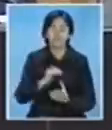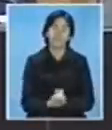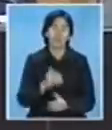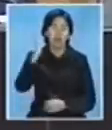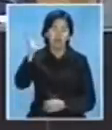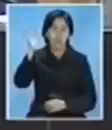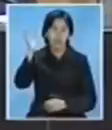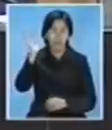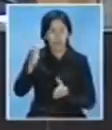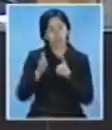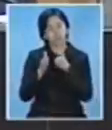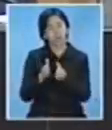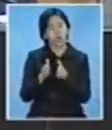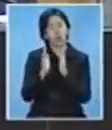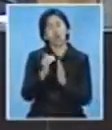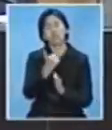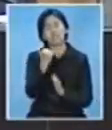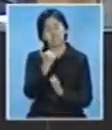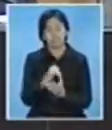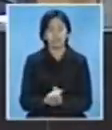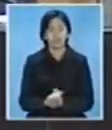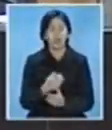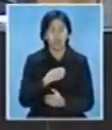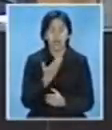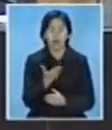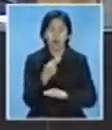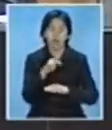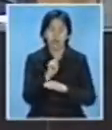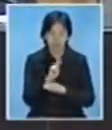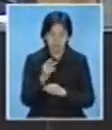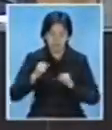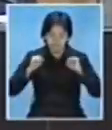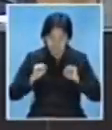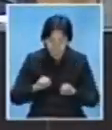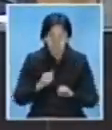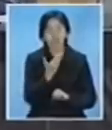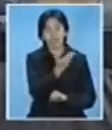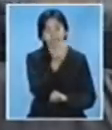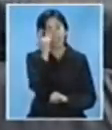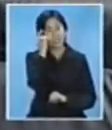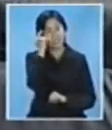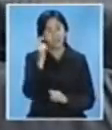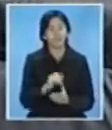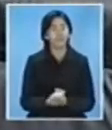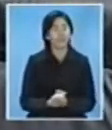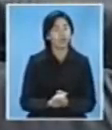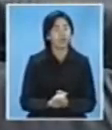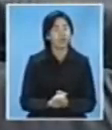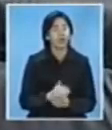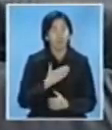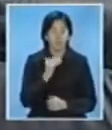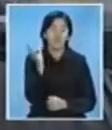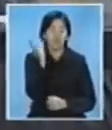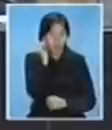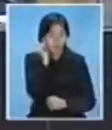ปรายพาดพิงถึงบุคคลอื่นนะครับขอให้ท่านประธานช่วยวินิจฉัยด้วยครับ ครับผมฟังอยู่นะ